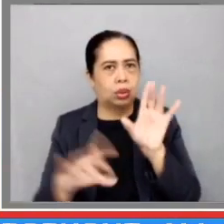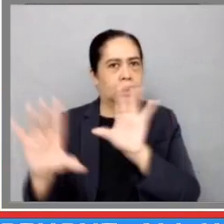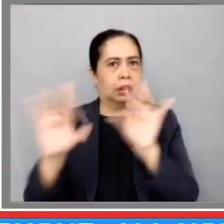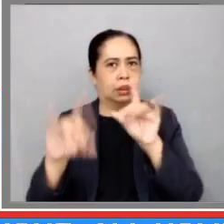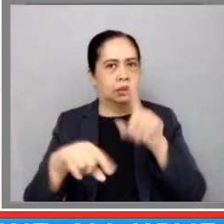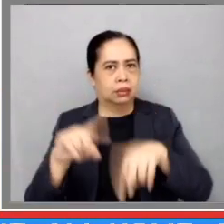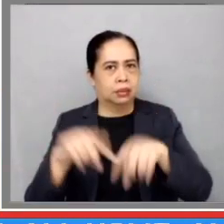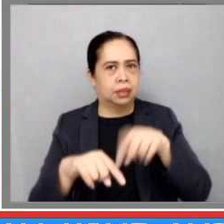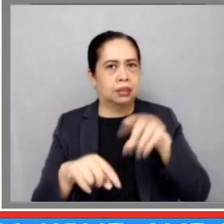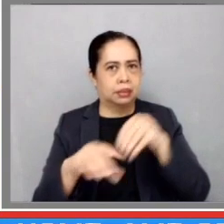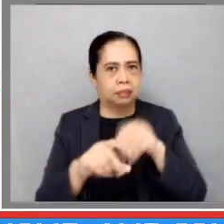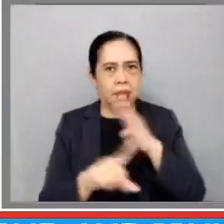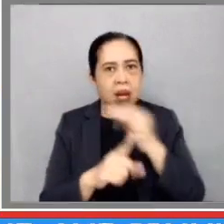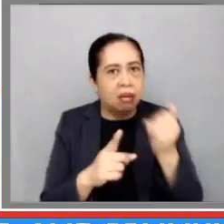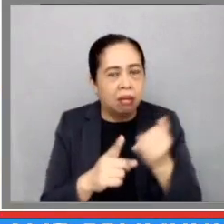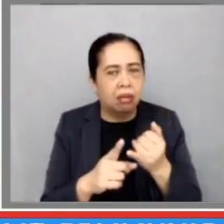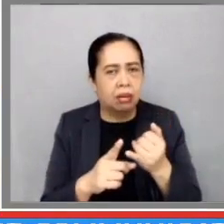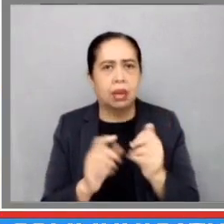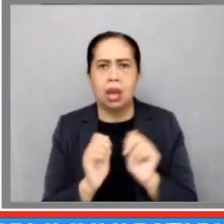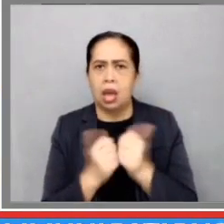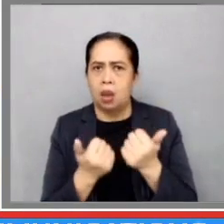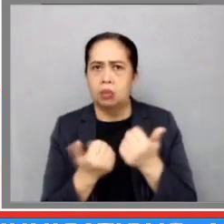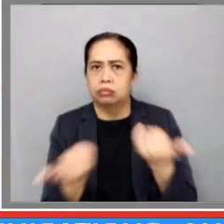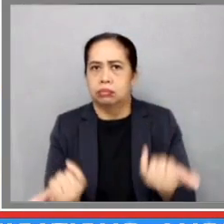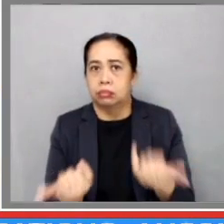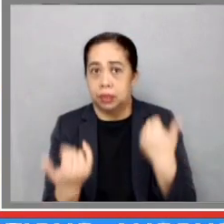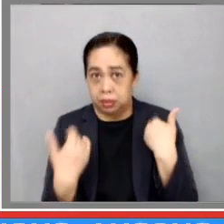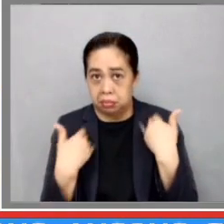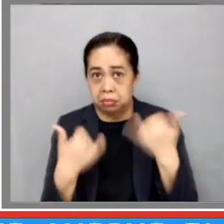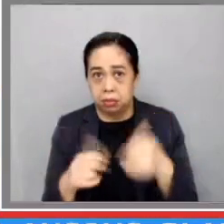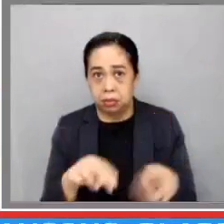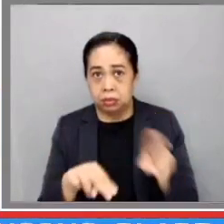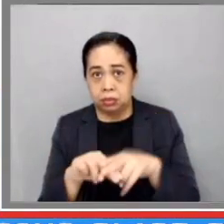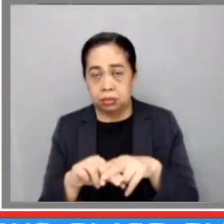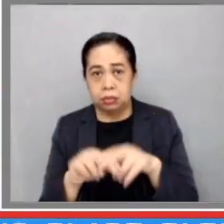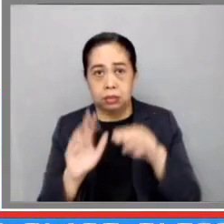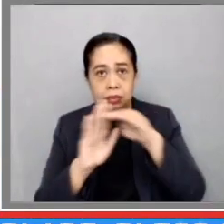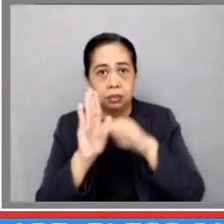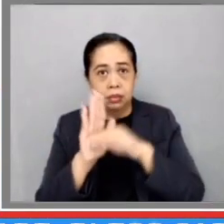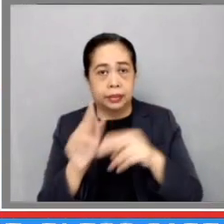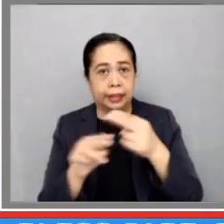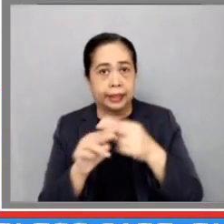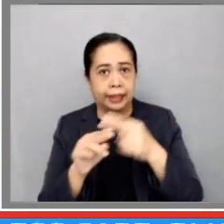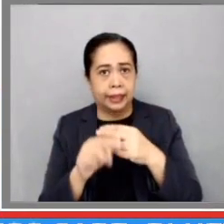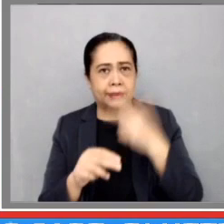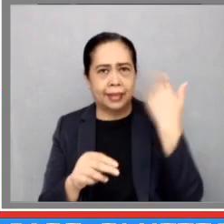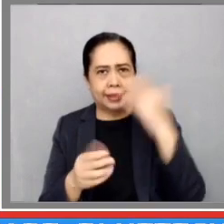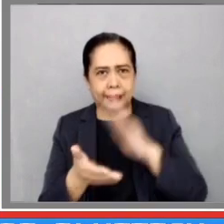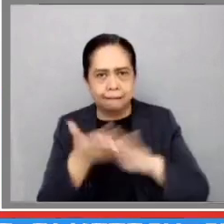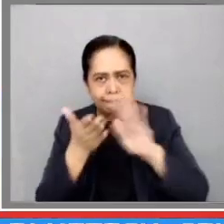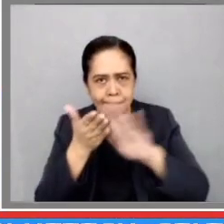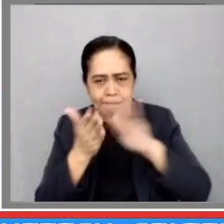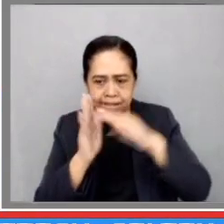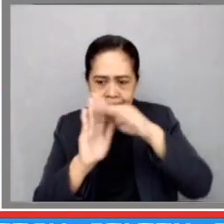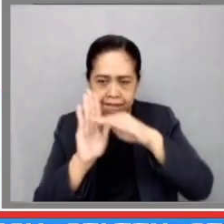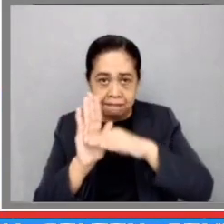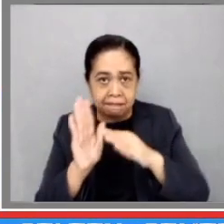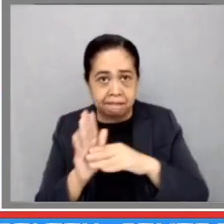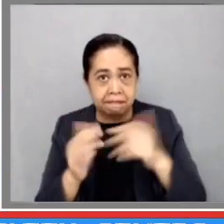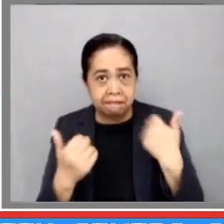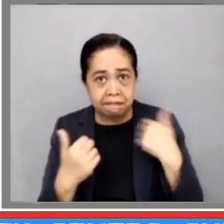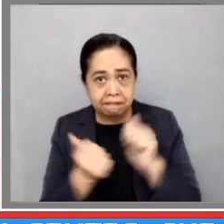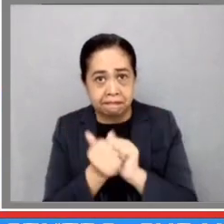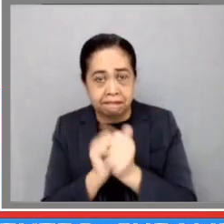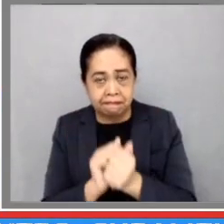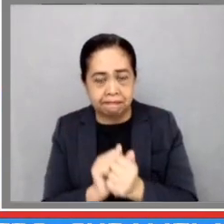barangay. Ano? Paano ho ngayon ito? Meron pa bang naidagdag doon po sa dati ng nalinis ninyong listahan? Well, yun nga